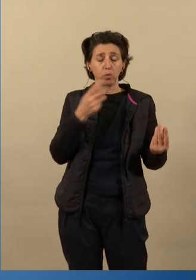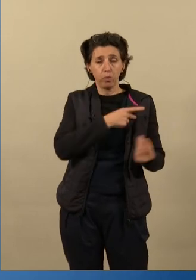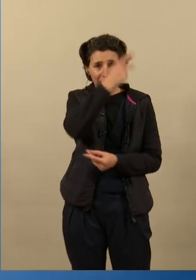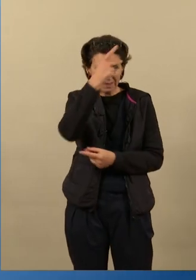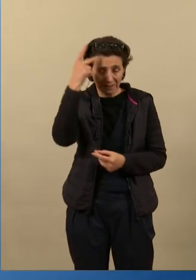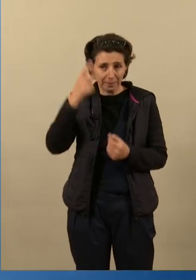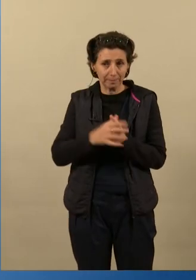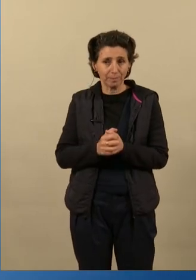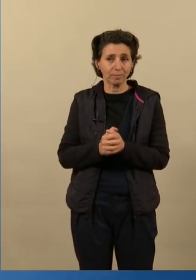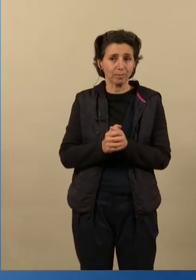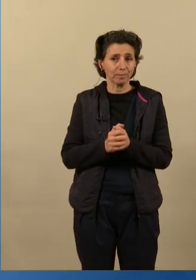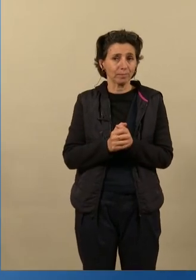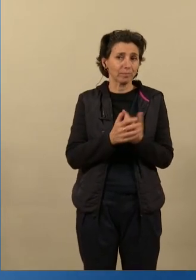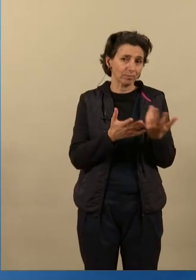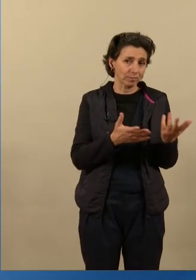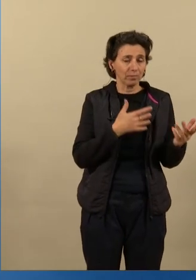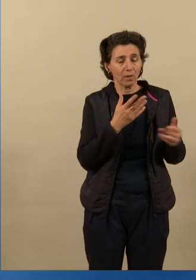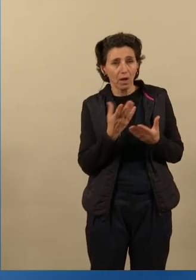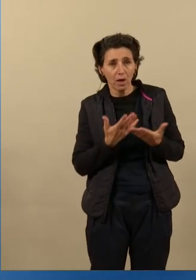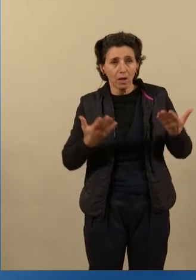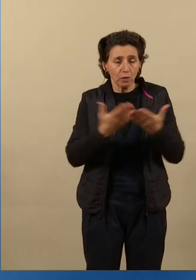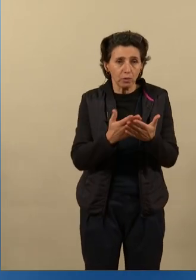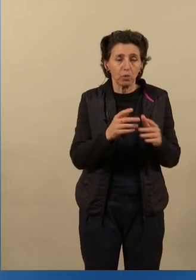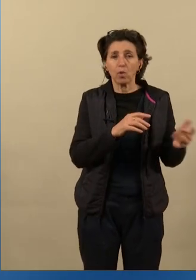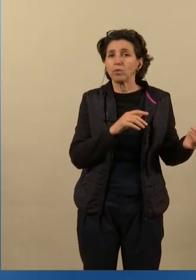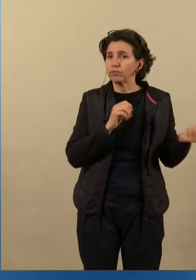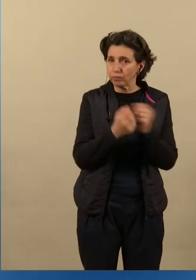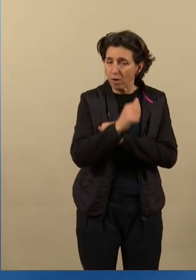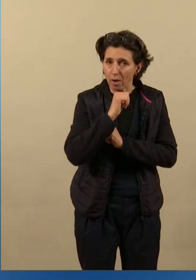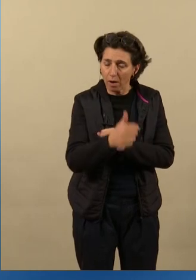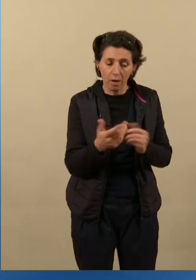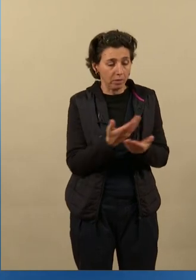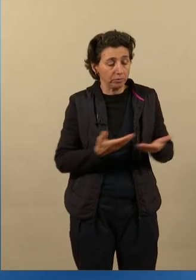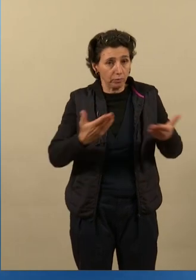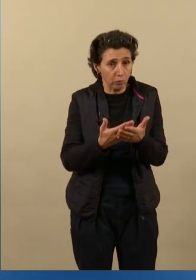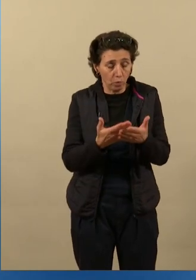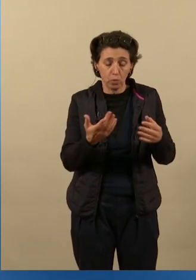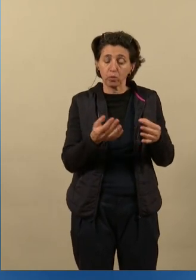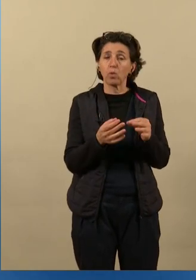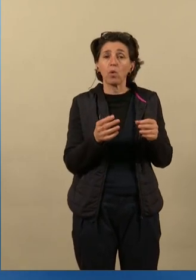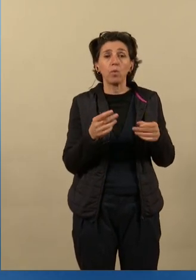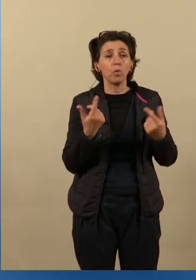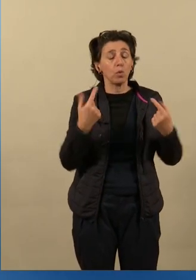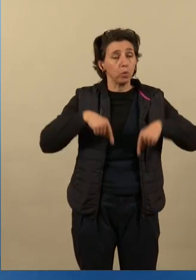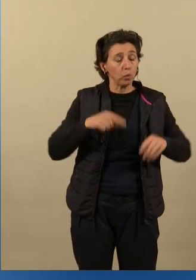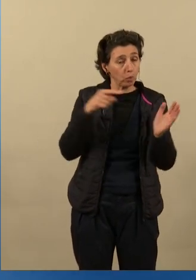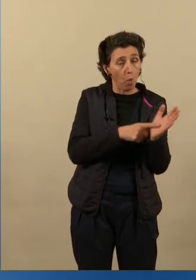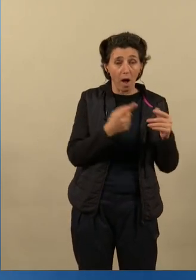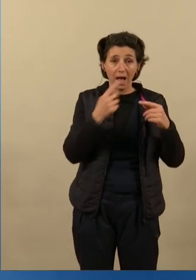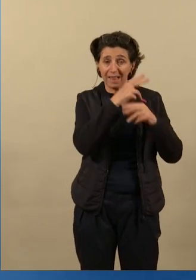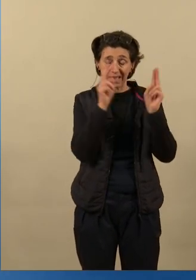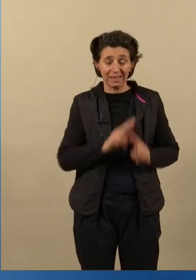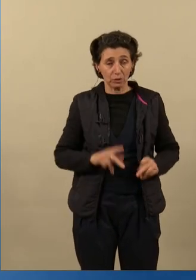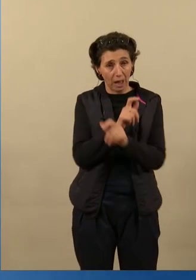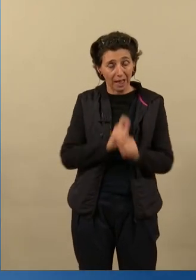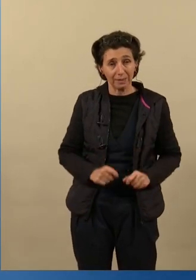sa position inchangée une solution à deux états fondé sur le droit international elle apporte son soutien aux associations qui sur